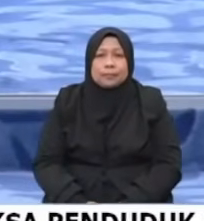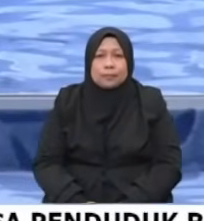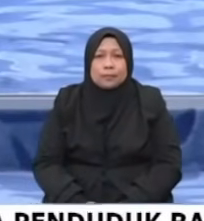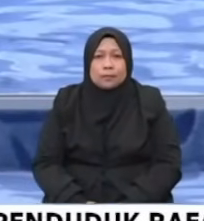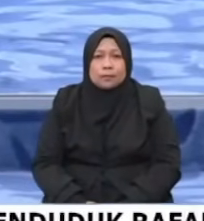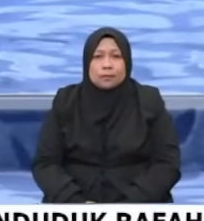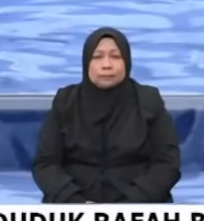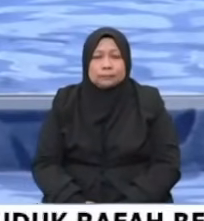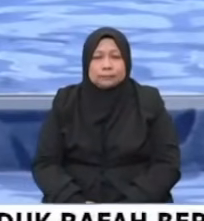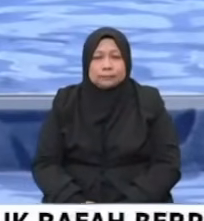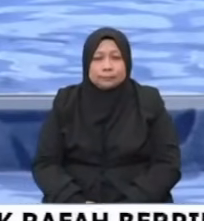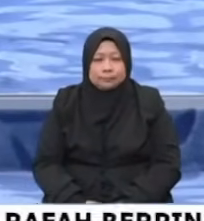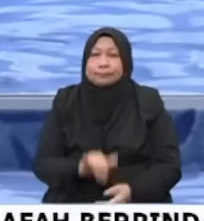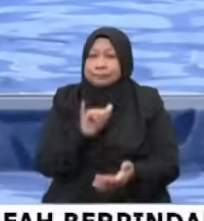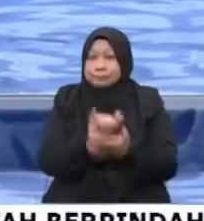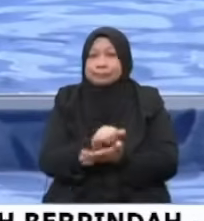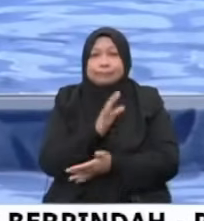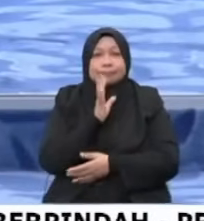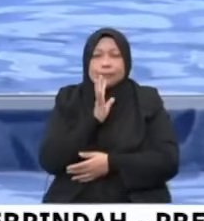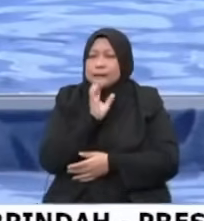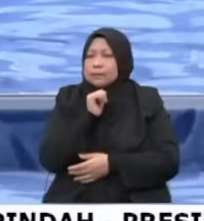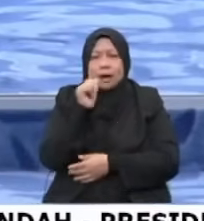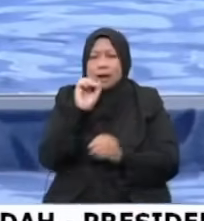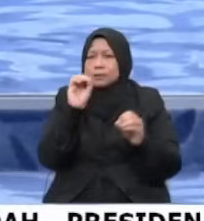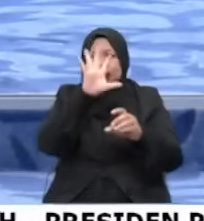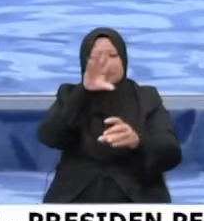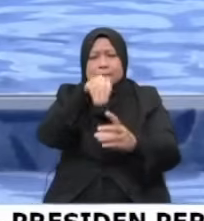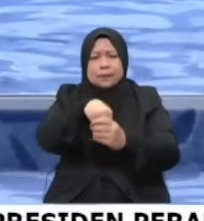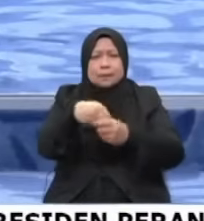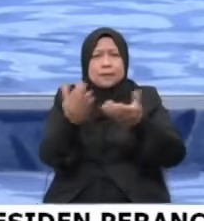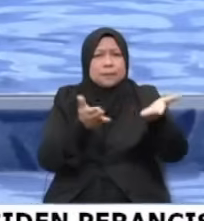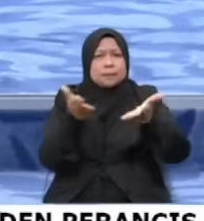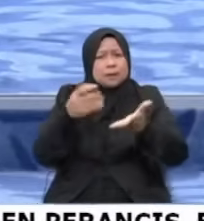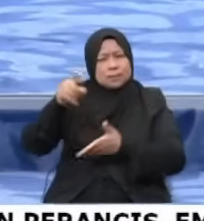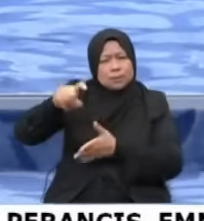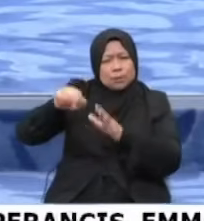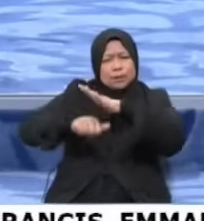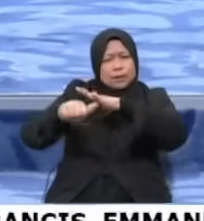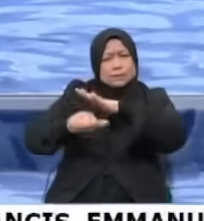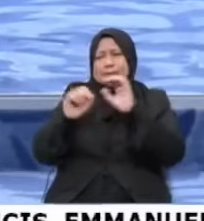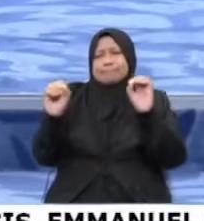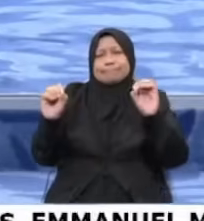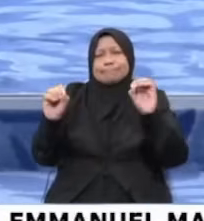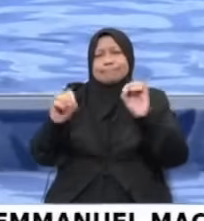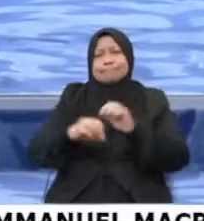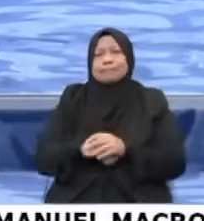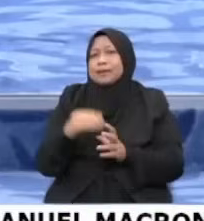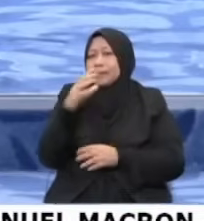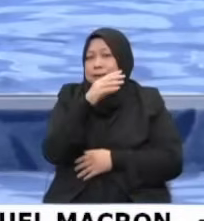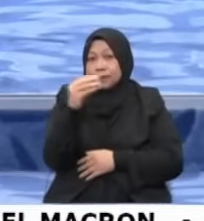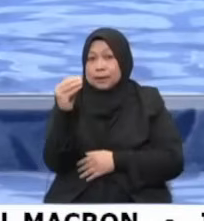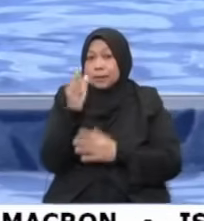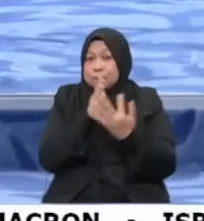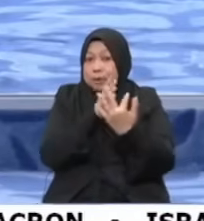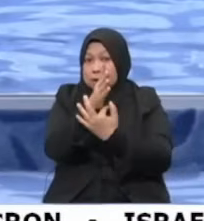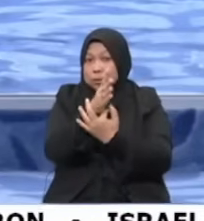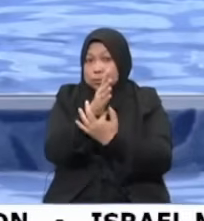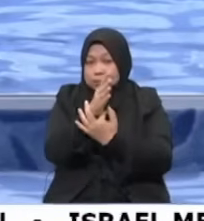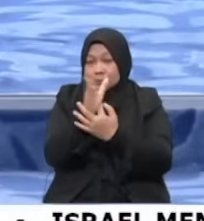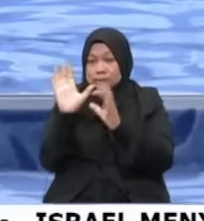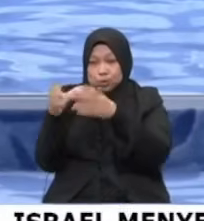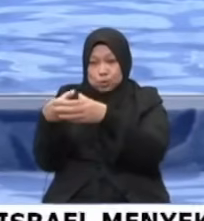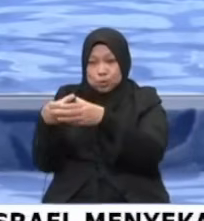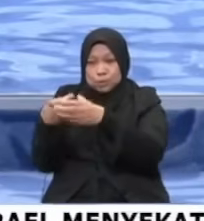dikecualikan ini yang saya Sebutkan Tidak melibatkan perkidmatan yang menjadi keperluan asas dan melalui skop dan